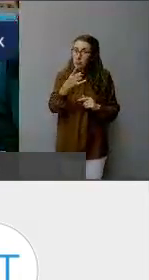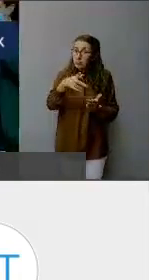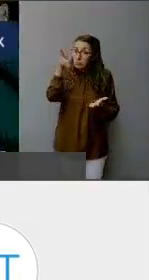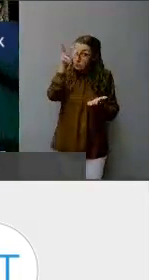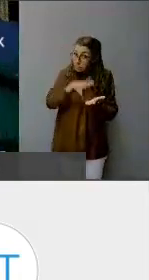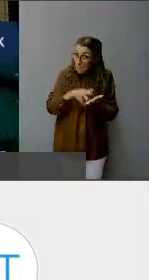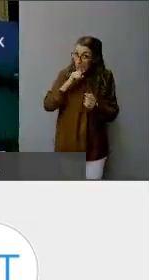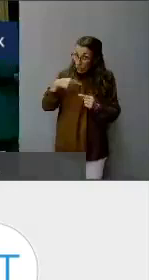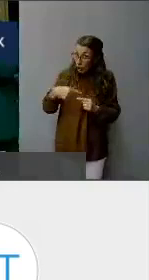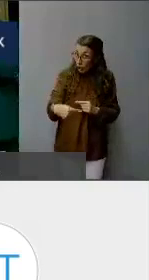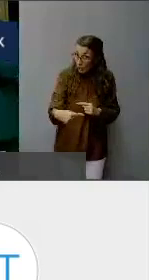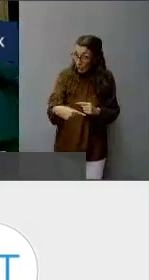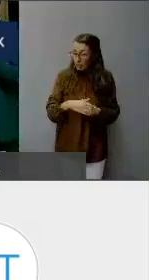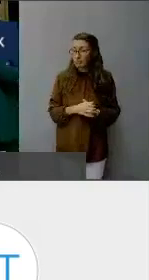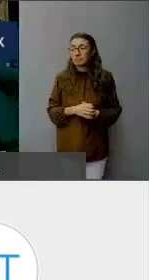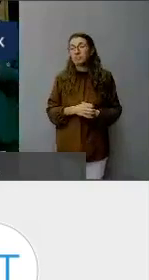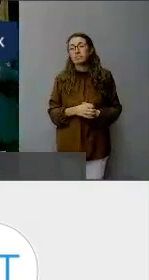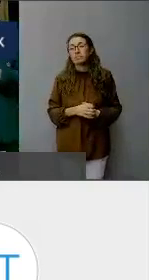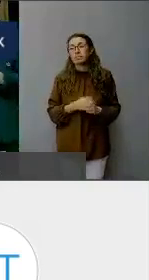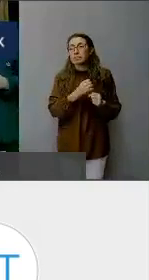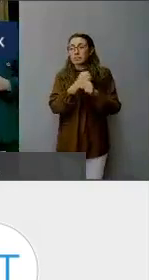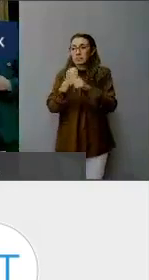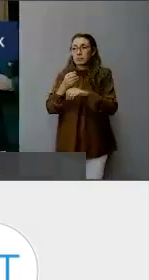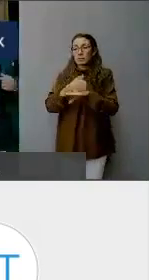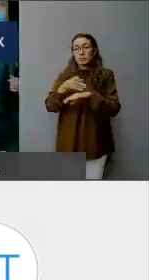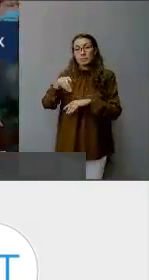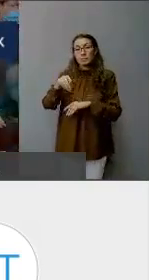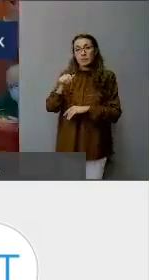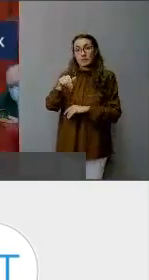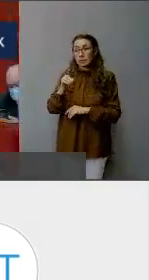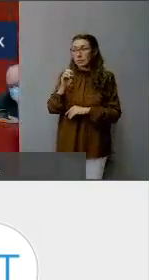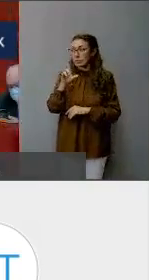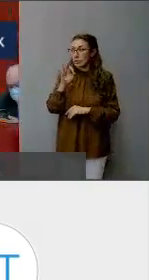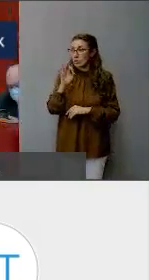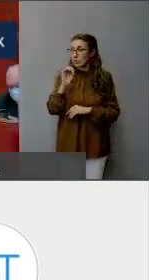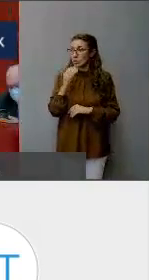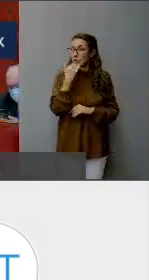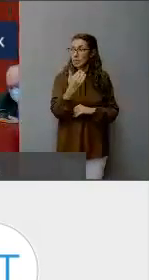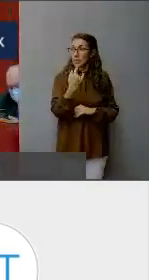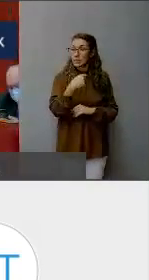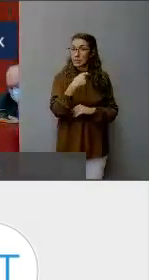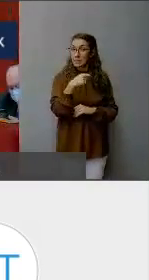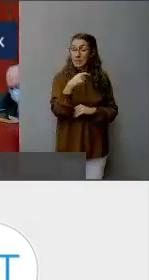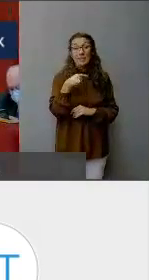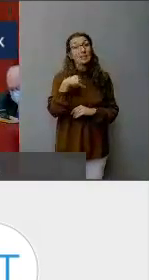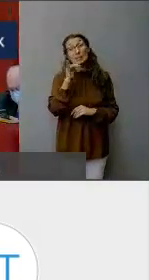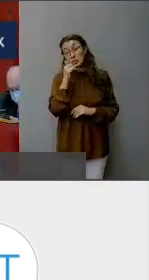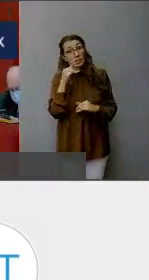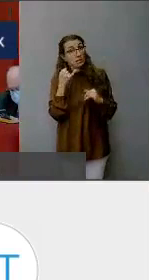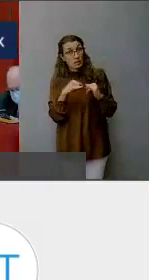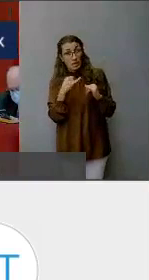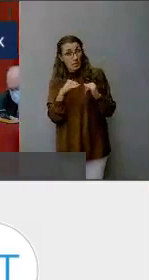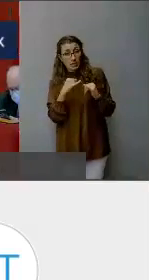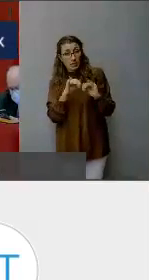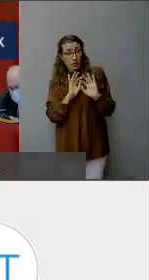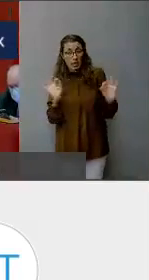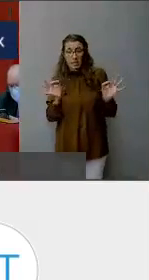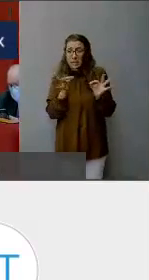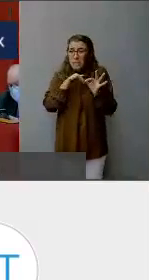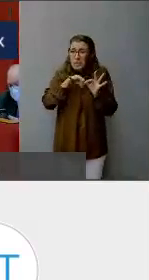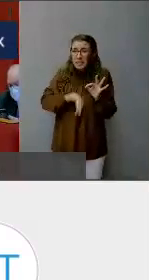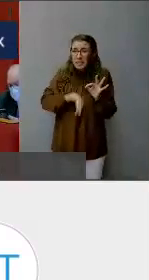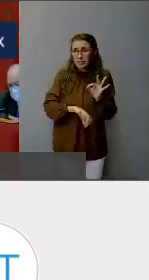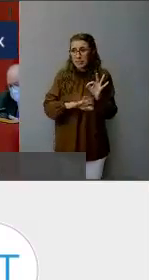dell'interrogazione a lei la parola consigliere panthom il presidente si molto dettagliata e precisa perché purtroppo